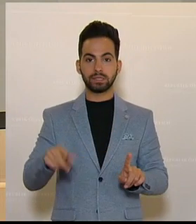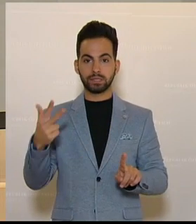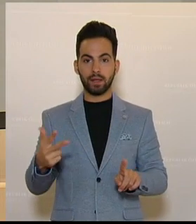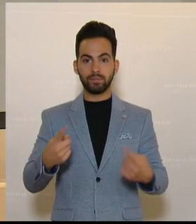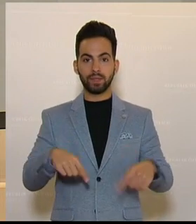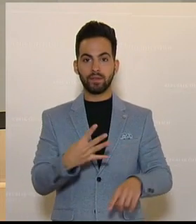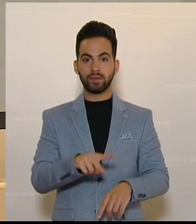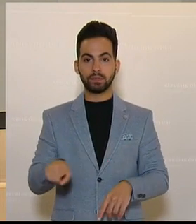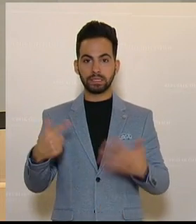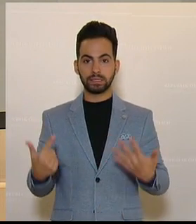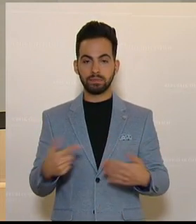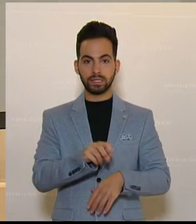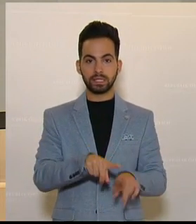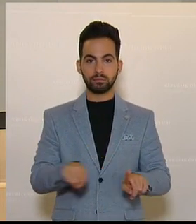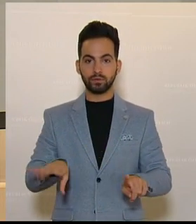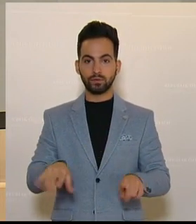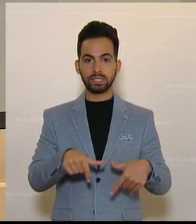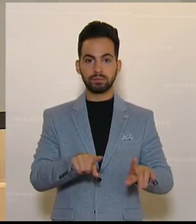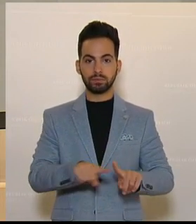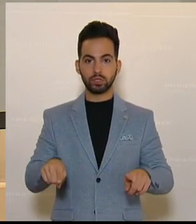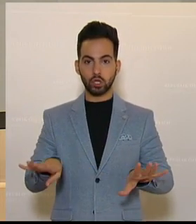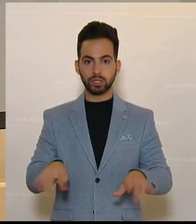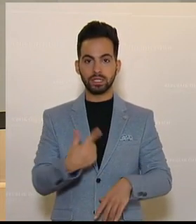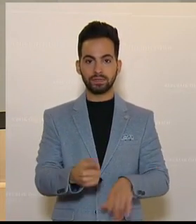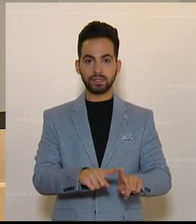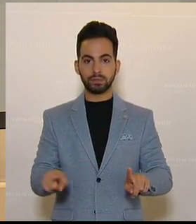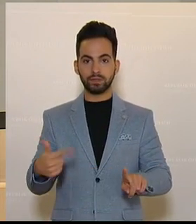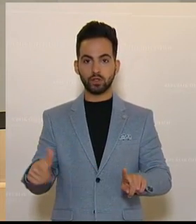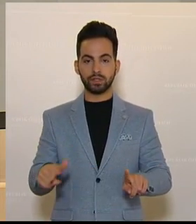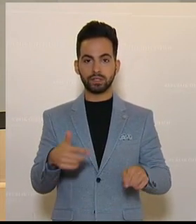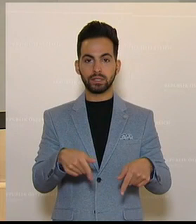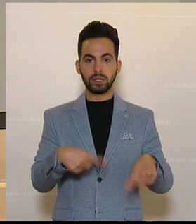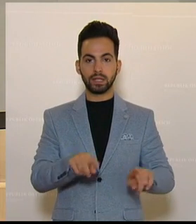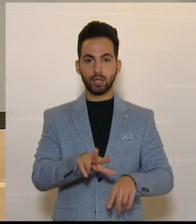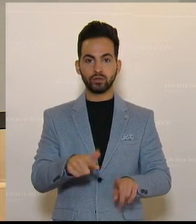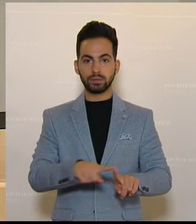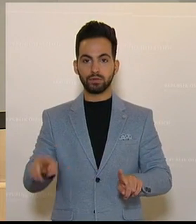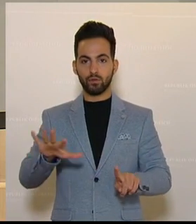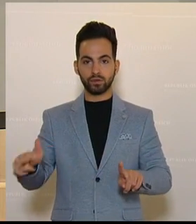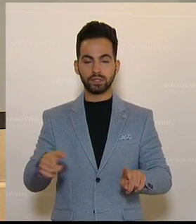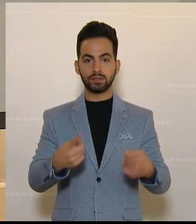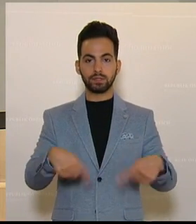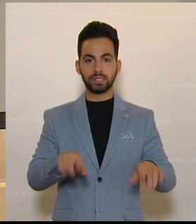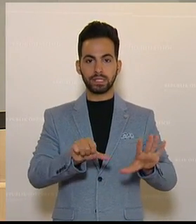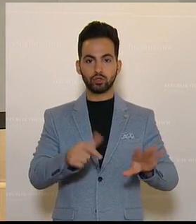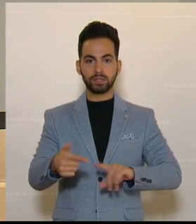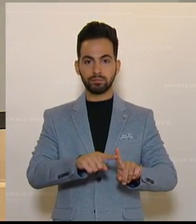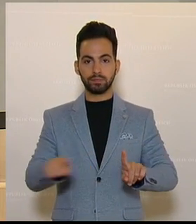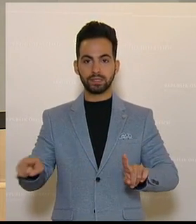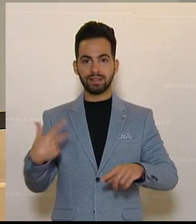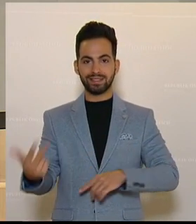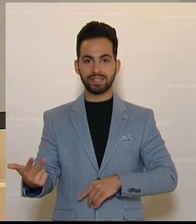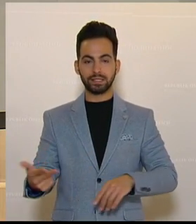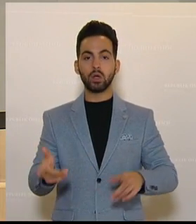bis 7, 13 bis 15, 17 bis 19, 20 bis 22, 23 bis 25, 26